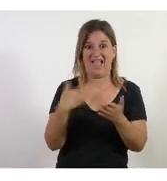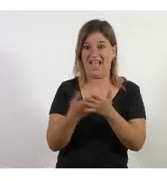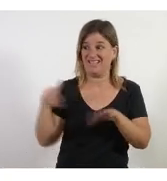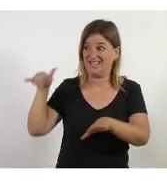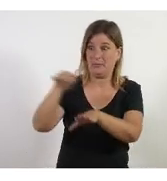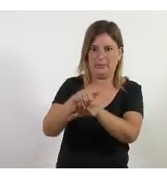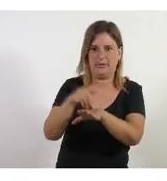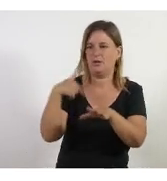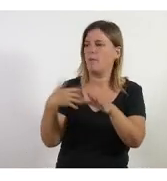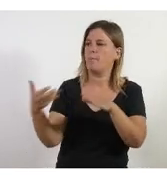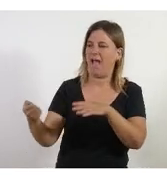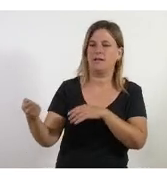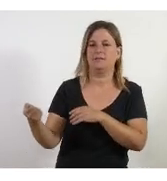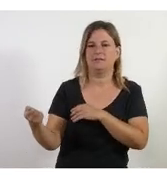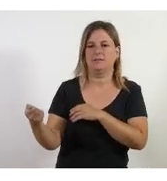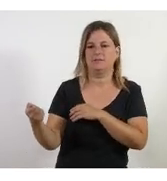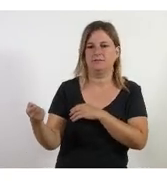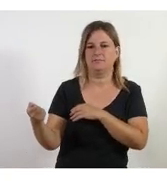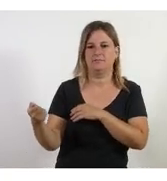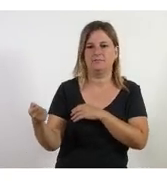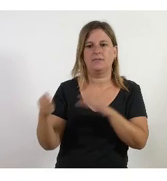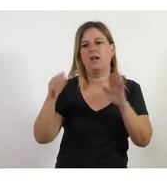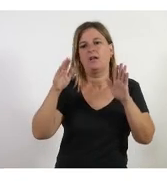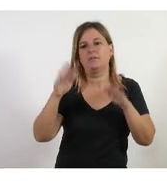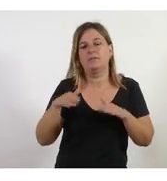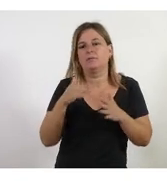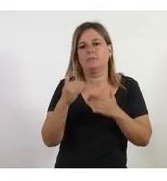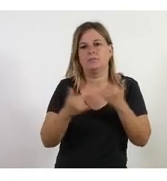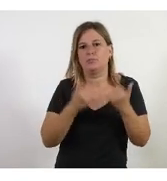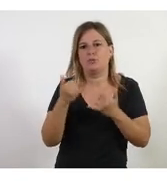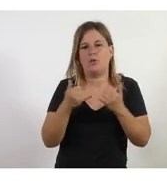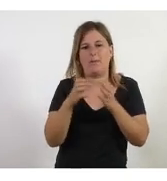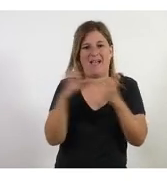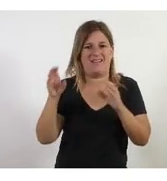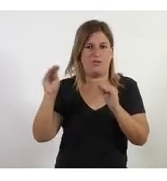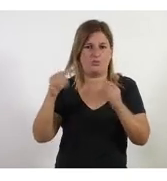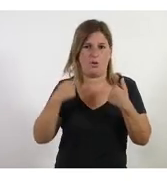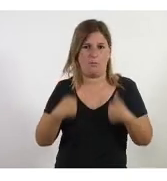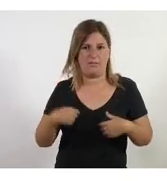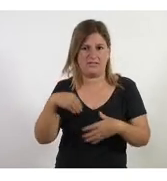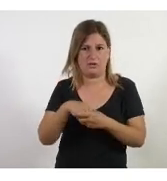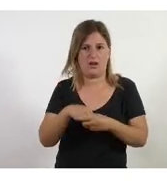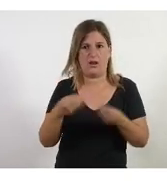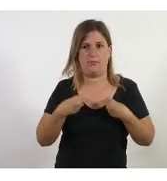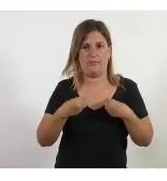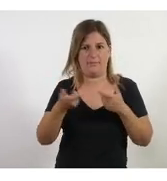allà i bueno, aquesta persona tenia un problema personal molt greu, vivia a